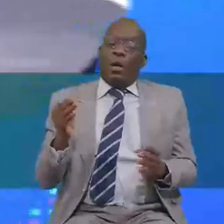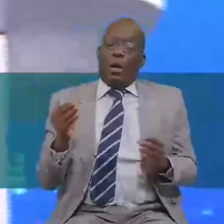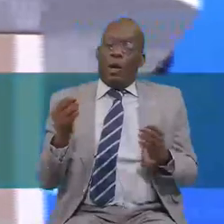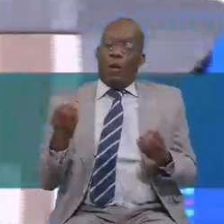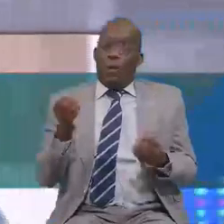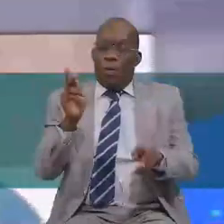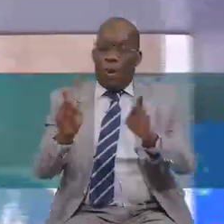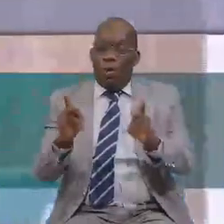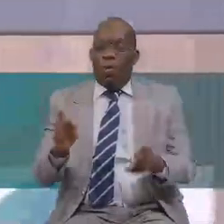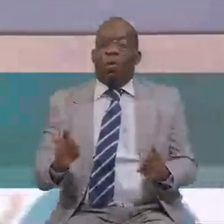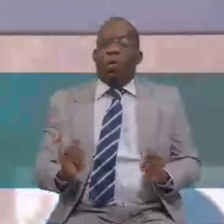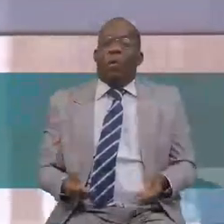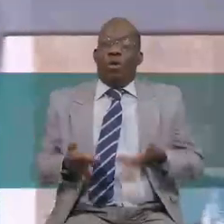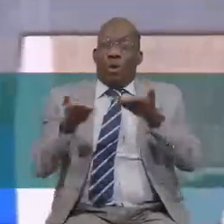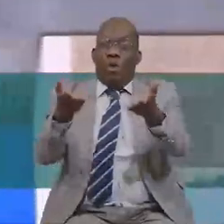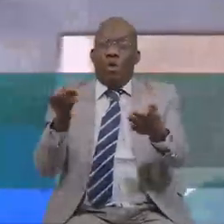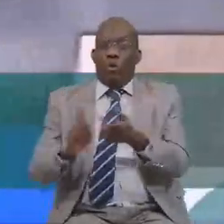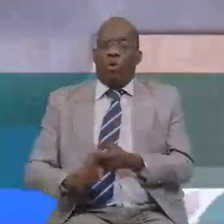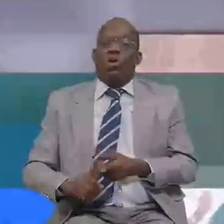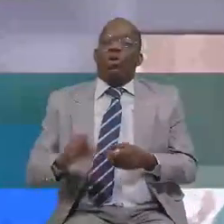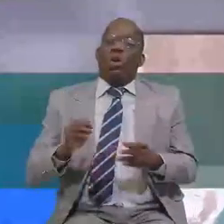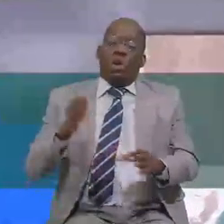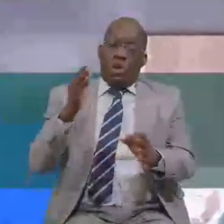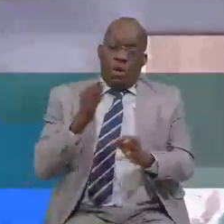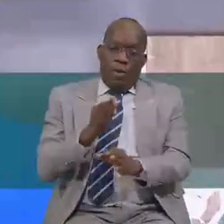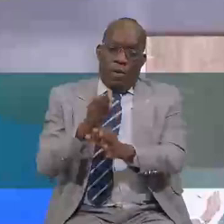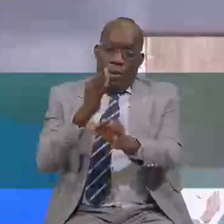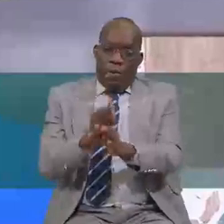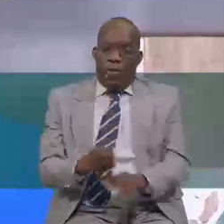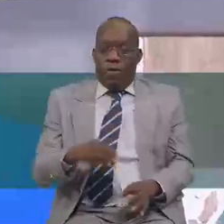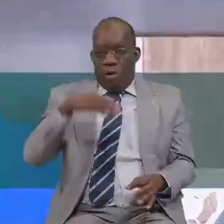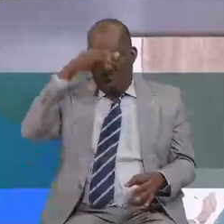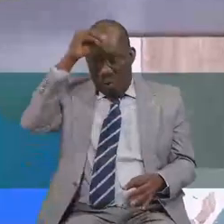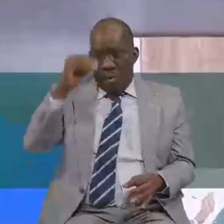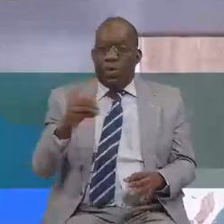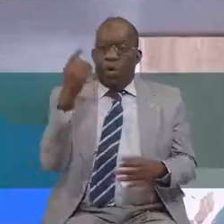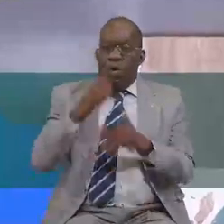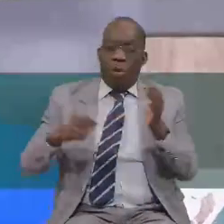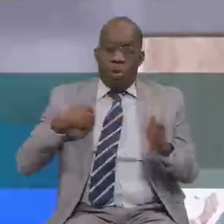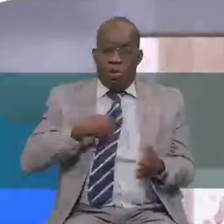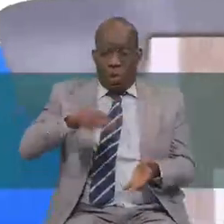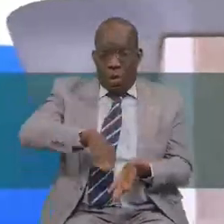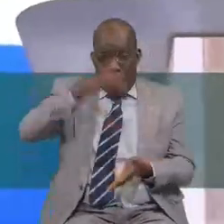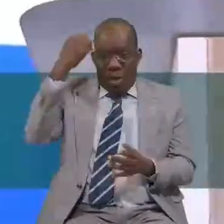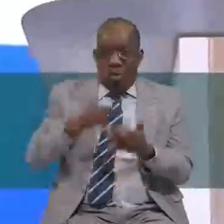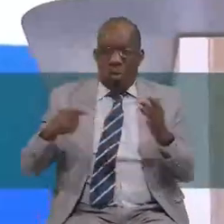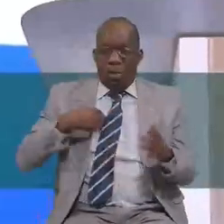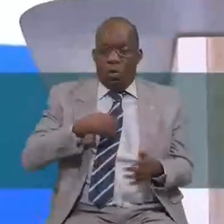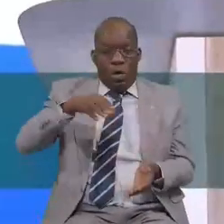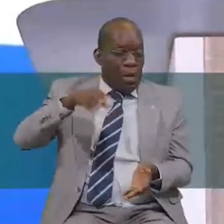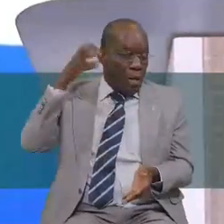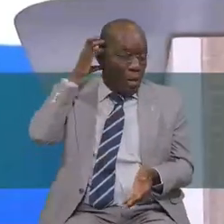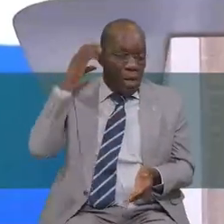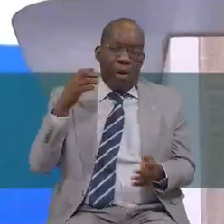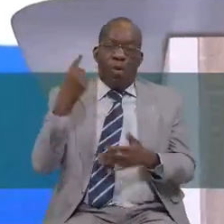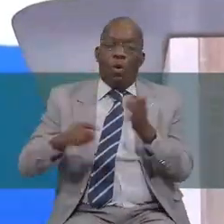soient capables, ce que nous entendons, ce que nous apprenons, ce que nous avons, ce que nous possédons et ce que nous expérimentons, nous devons donc le